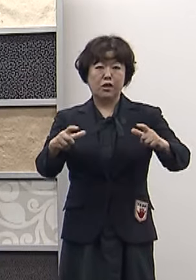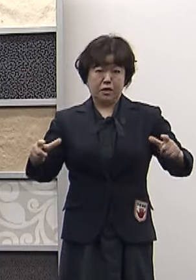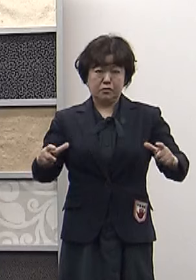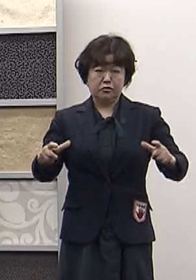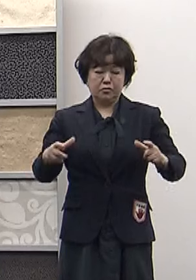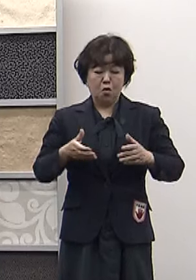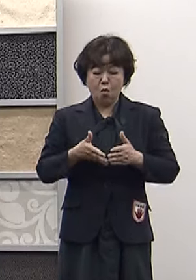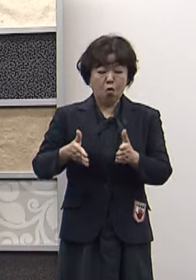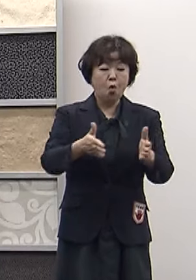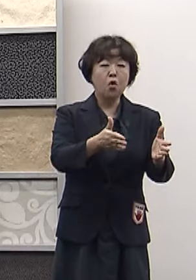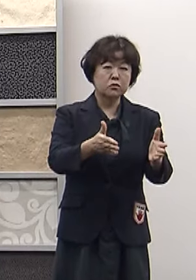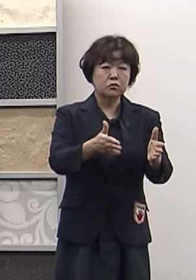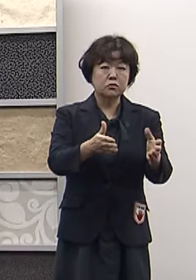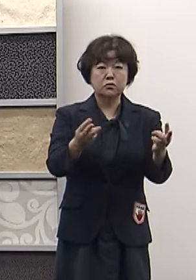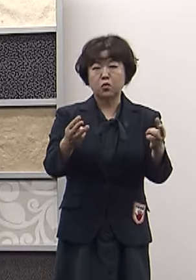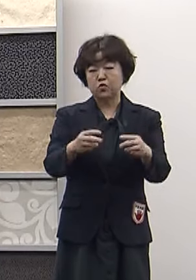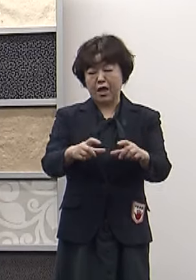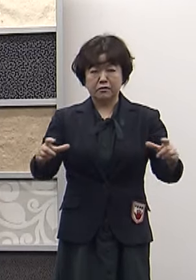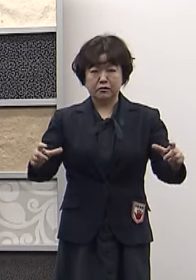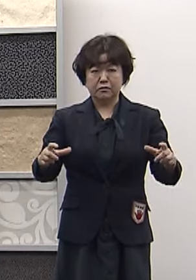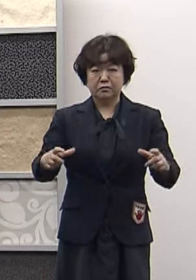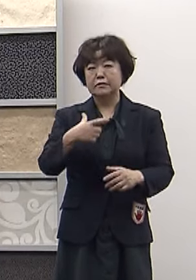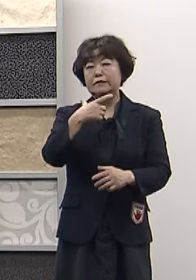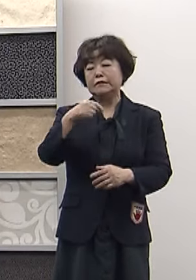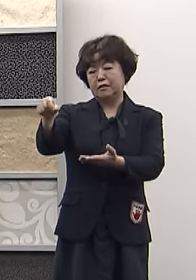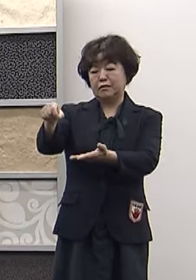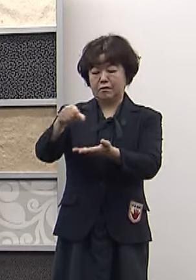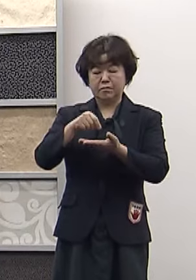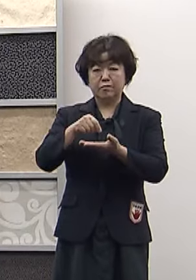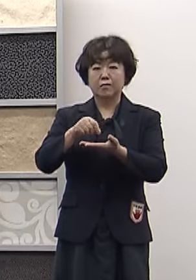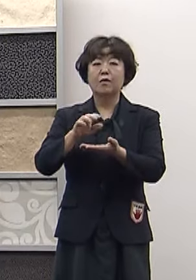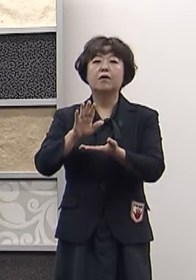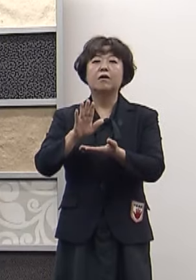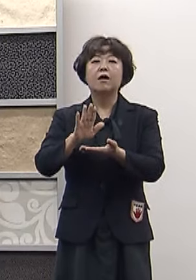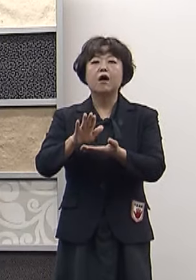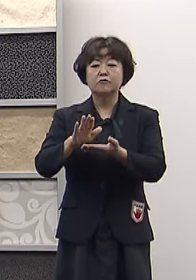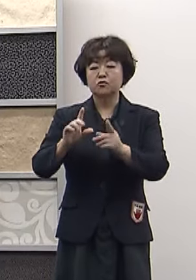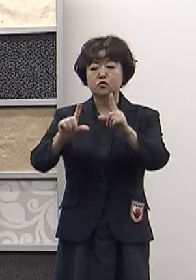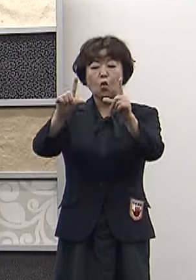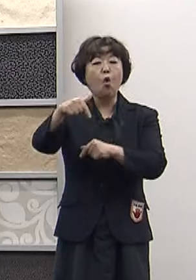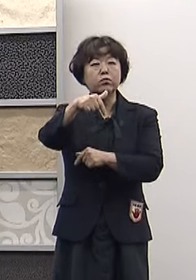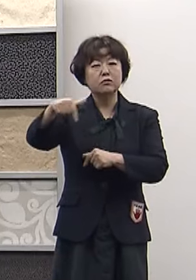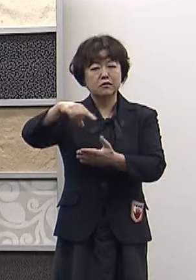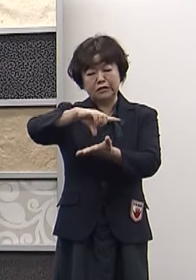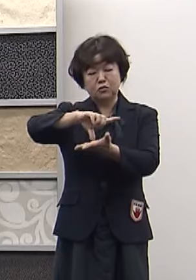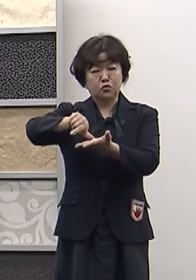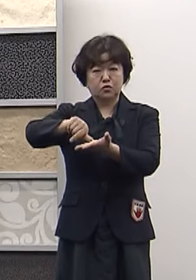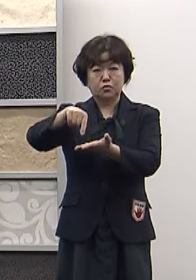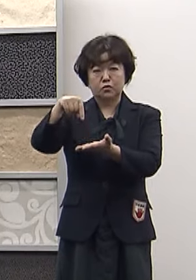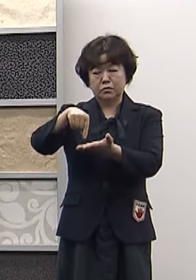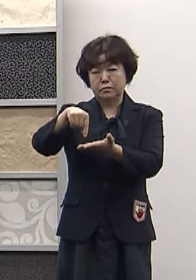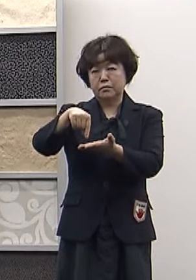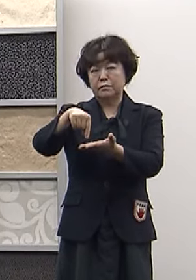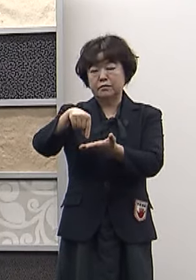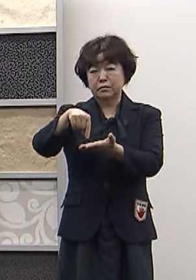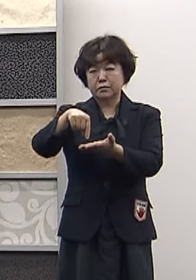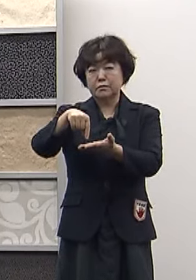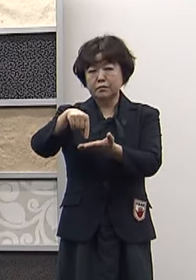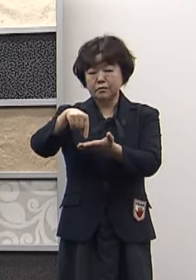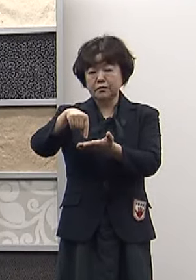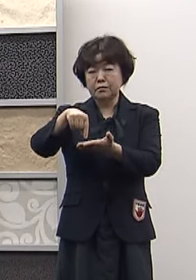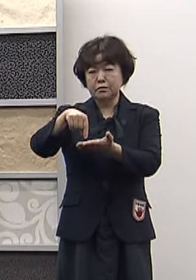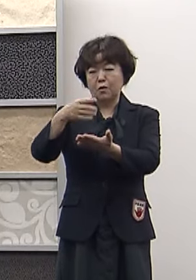増設を、したいということで、まあ、これは東部地区ですけれども、その、増